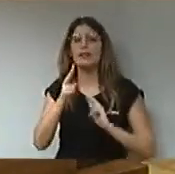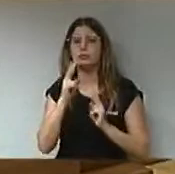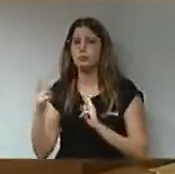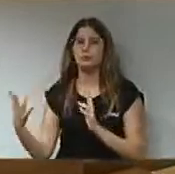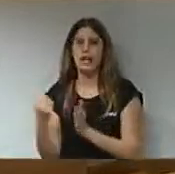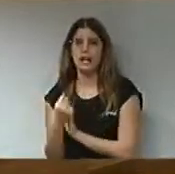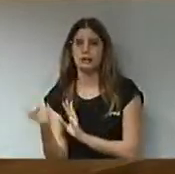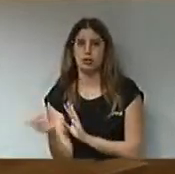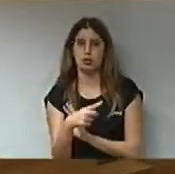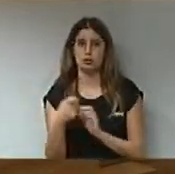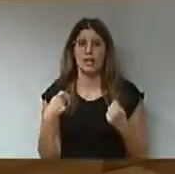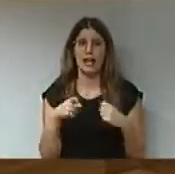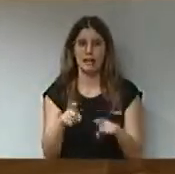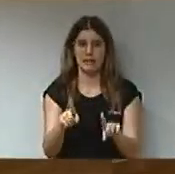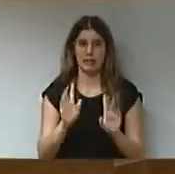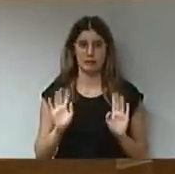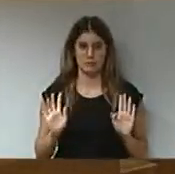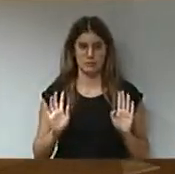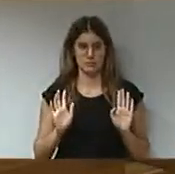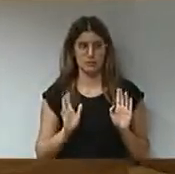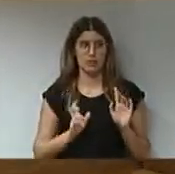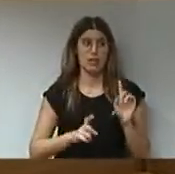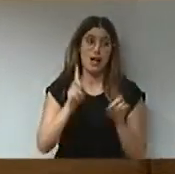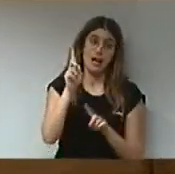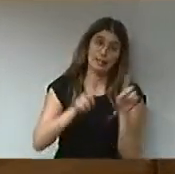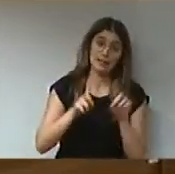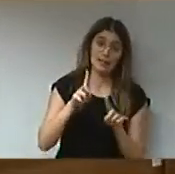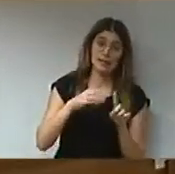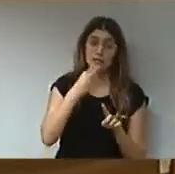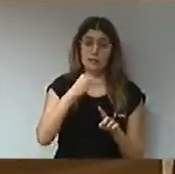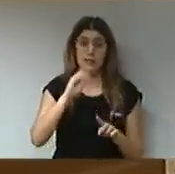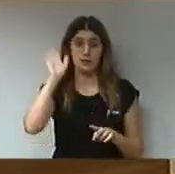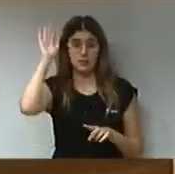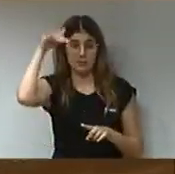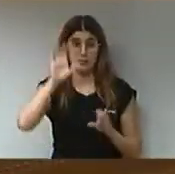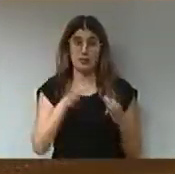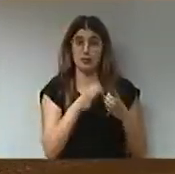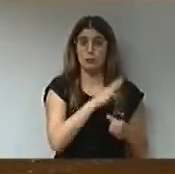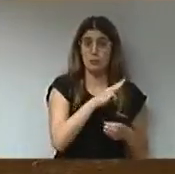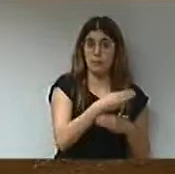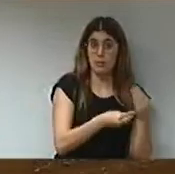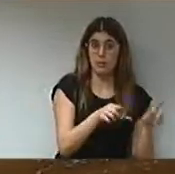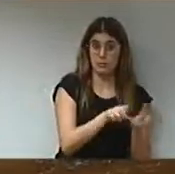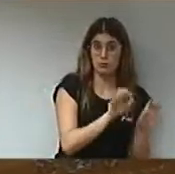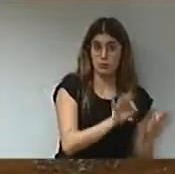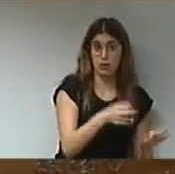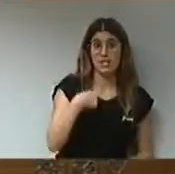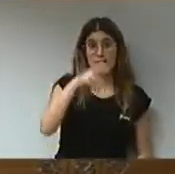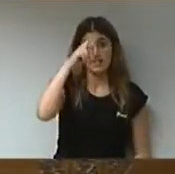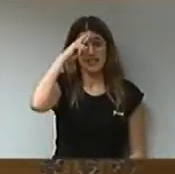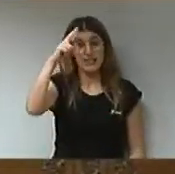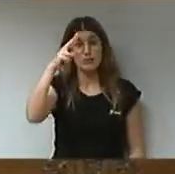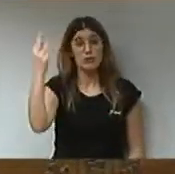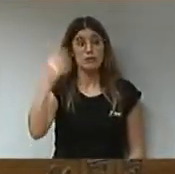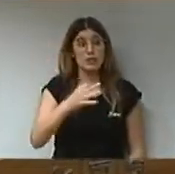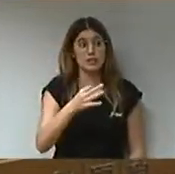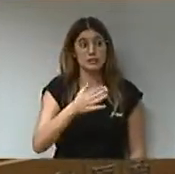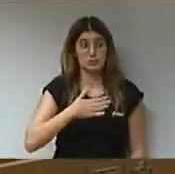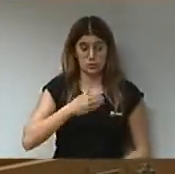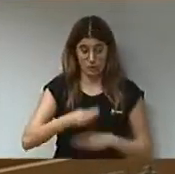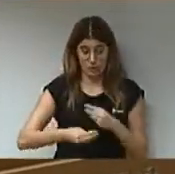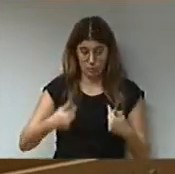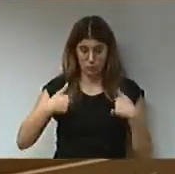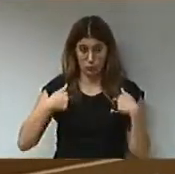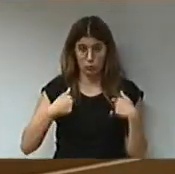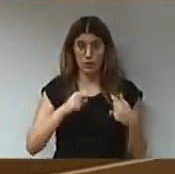tots els grups a la vegada. O així, algunes vegades el president de la Generalitat del Partit Popular ha fet el mateix. I el respecte és, entre altres coses, fer el que fem